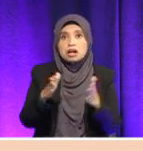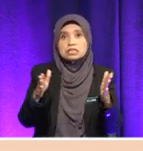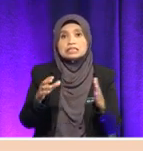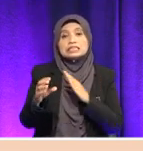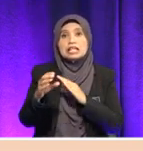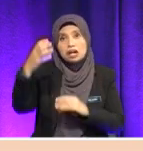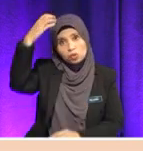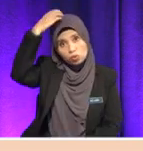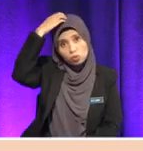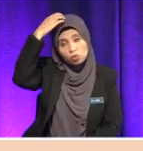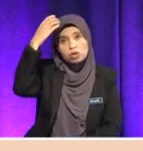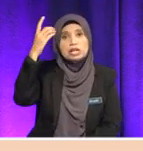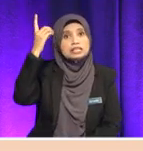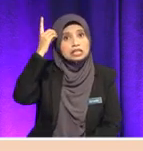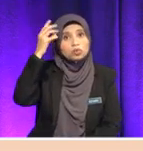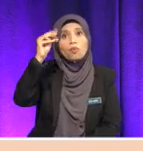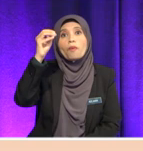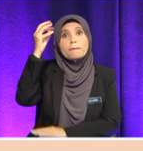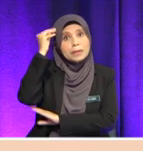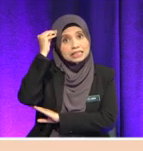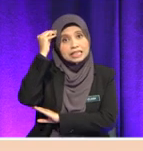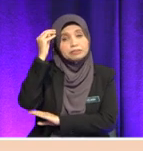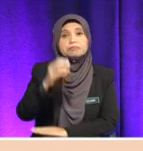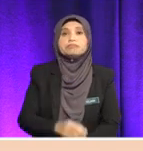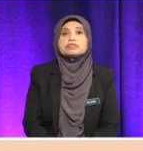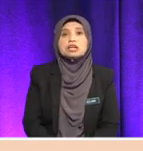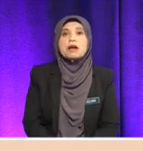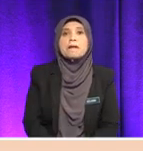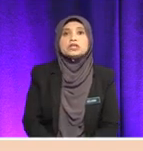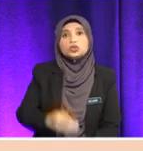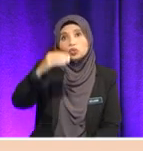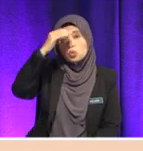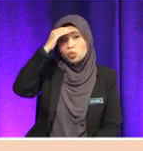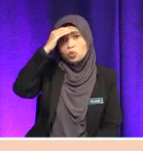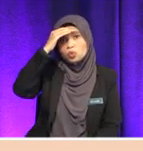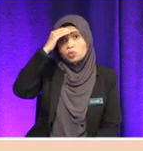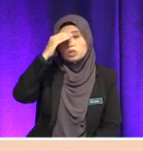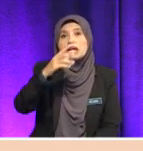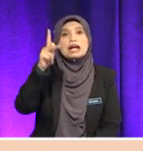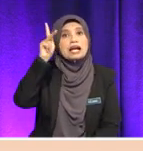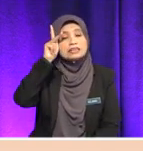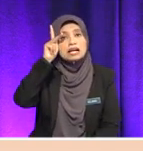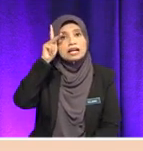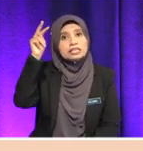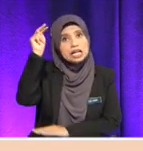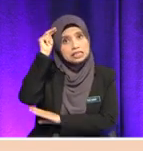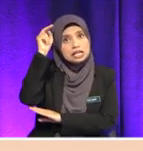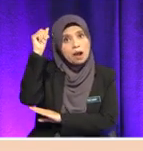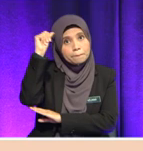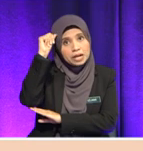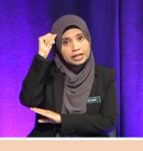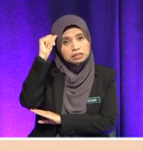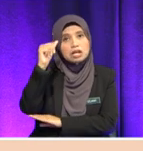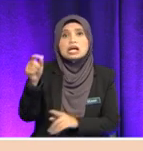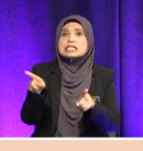Abdul Majid kita ada Datuk Muhammad set daripada menteri besar Jokowi dan menteri besar yang